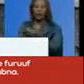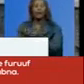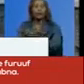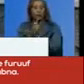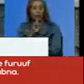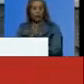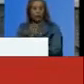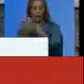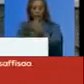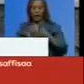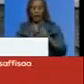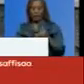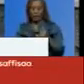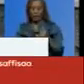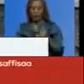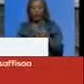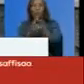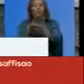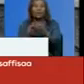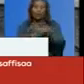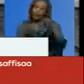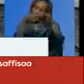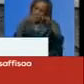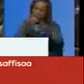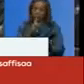እንድናደርግ ከአደራ ጭምር መልእክቴን